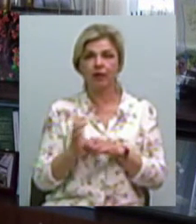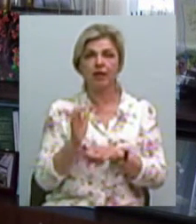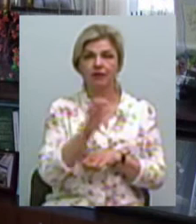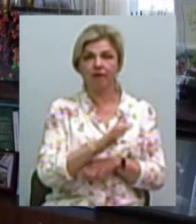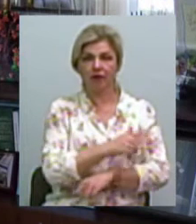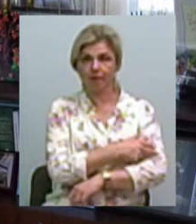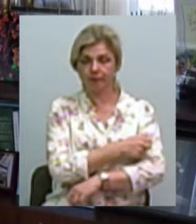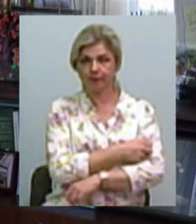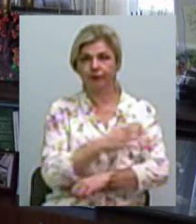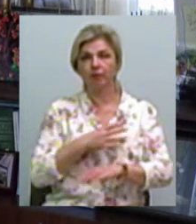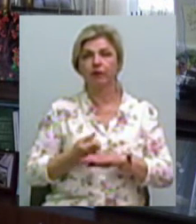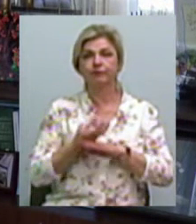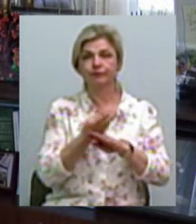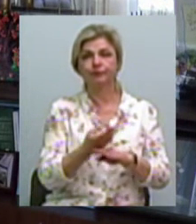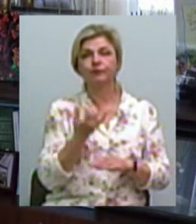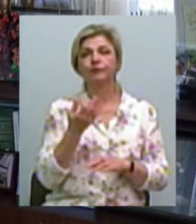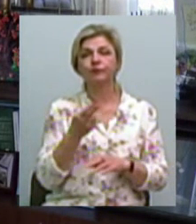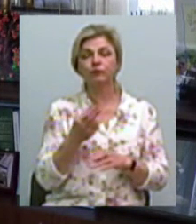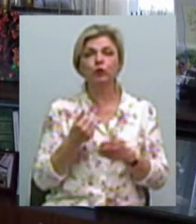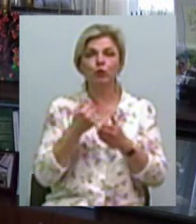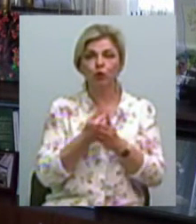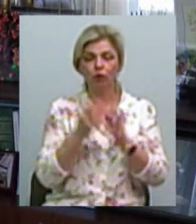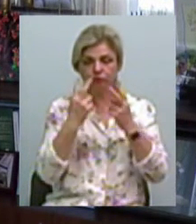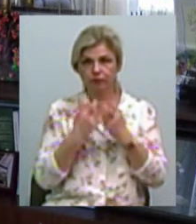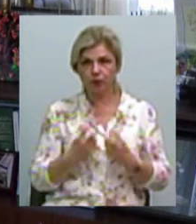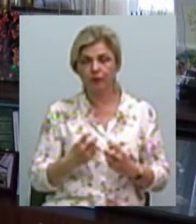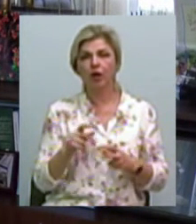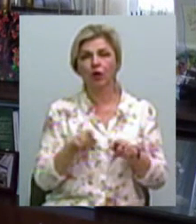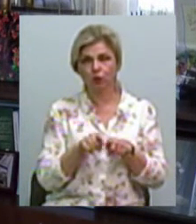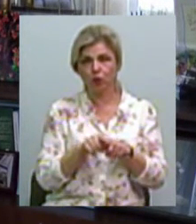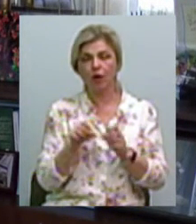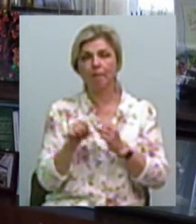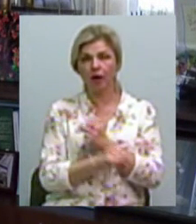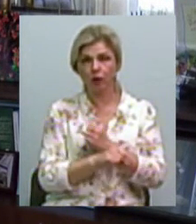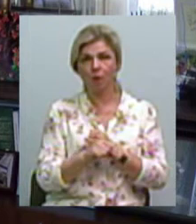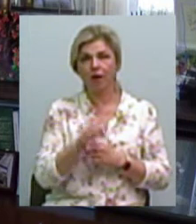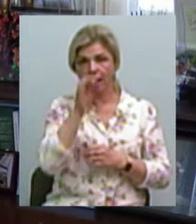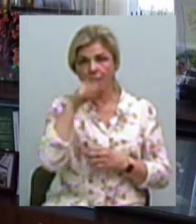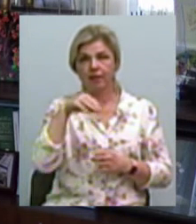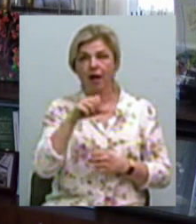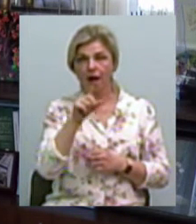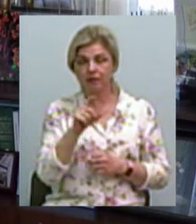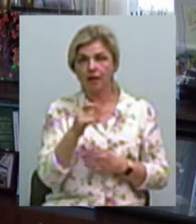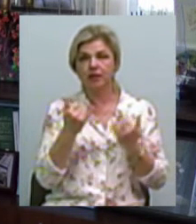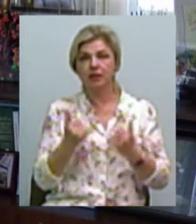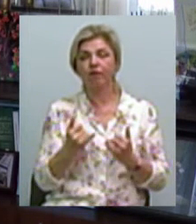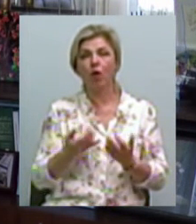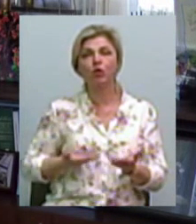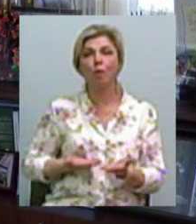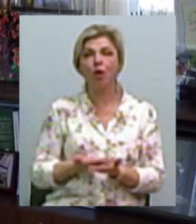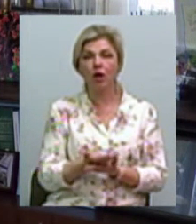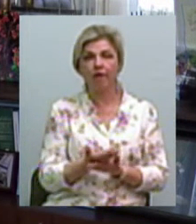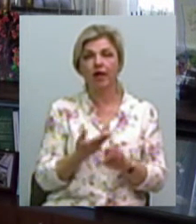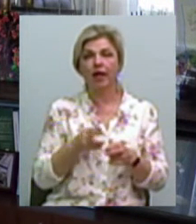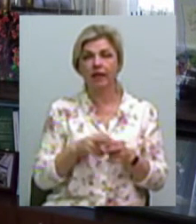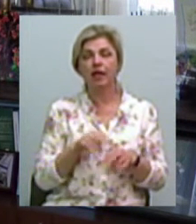був госпіталізований для дообстеження з клінікою теж перелома тазу, але сьогодні на комп'ютерній томографії цей